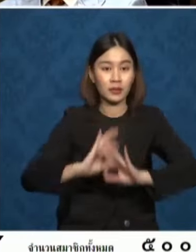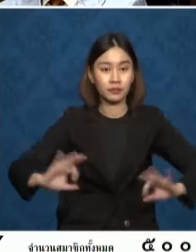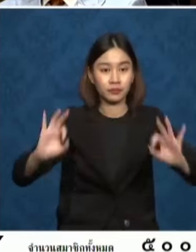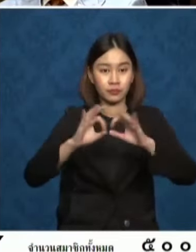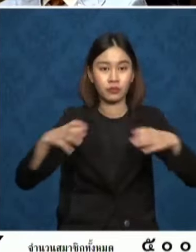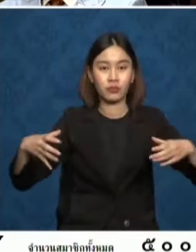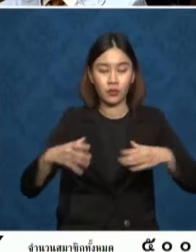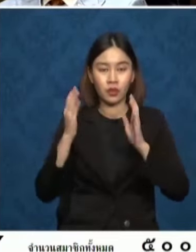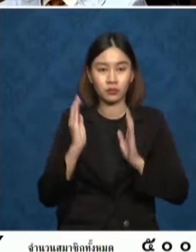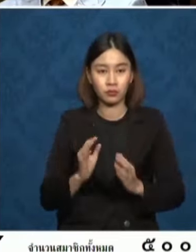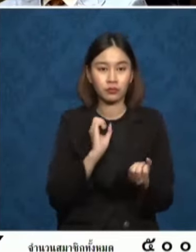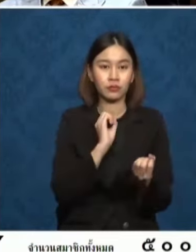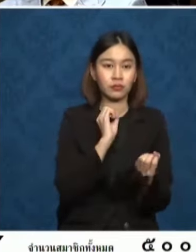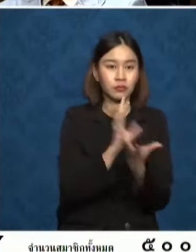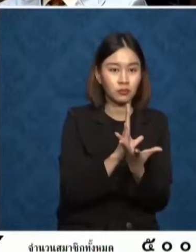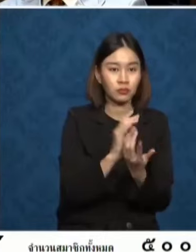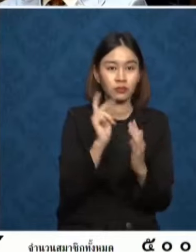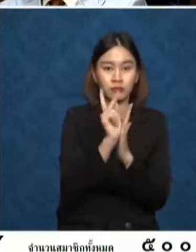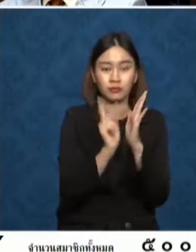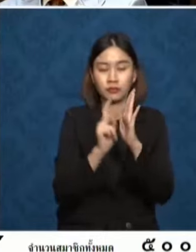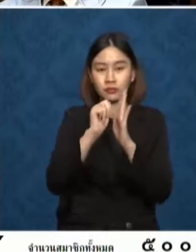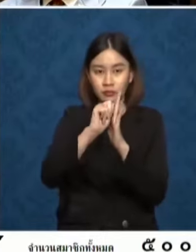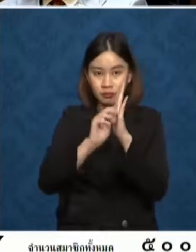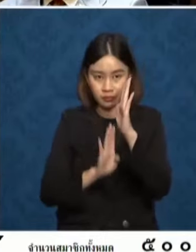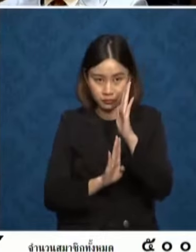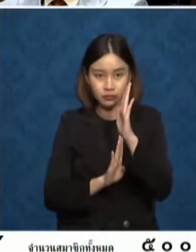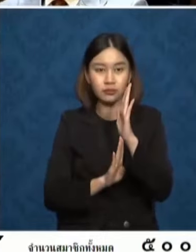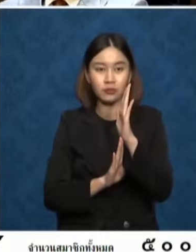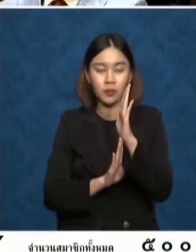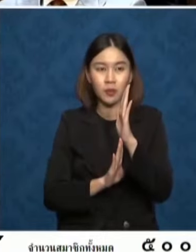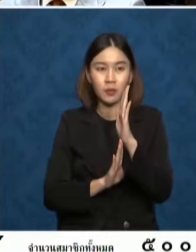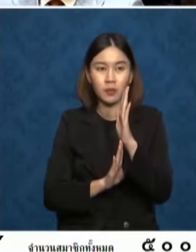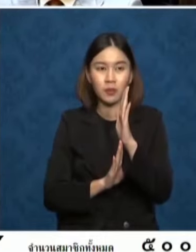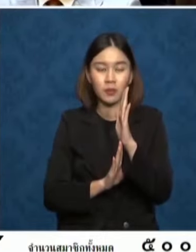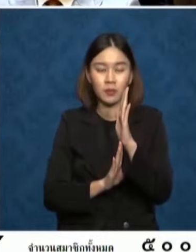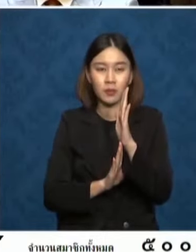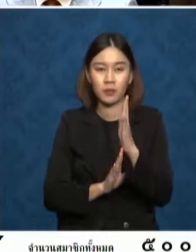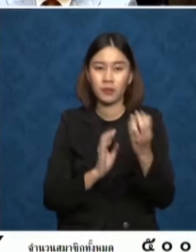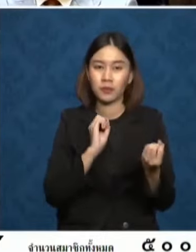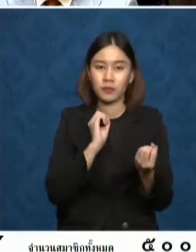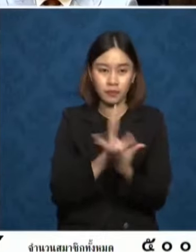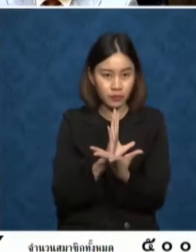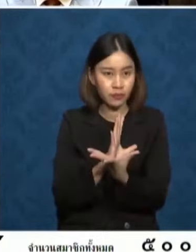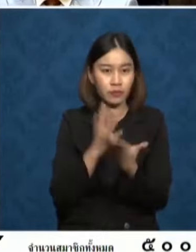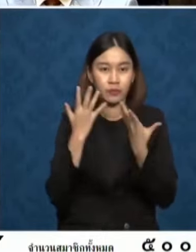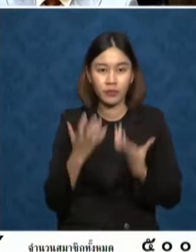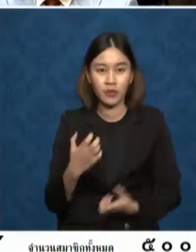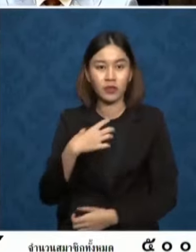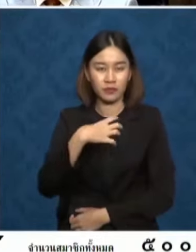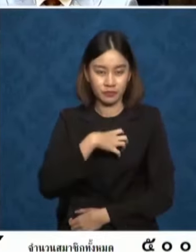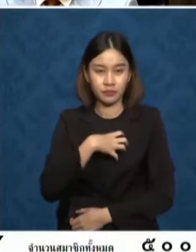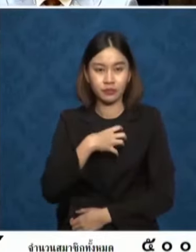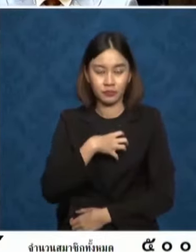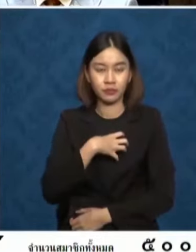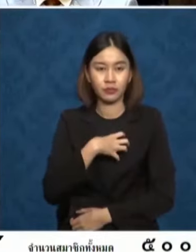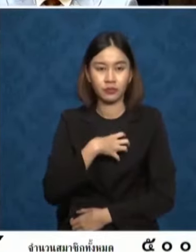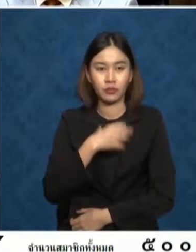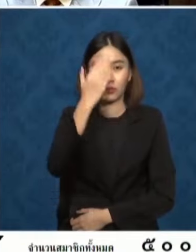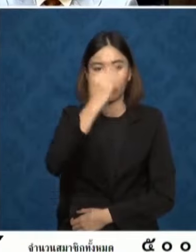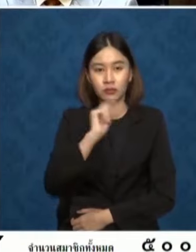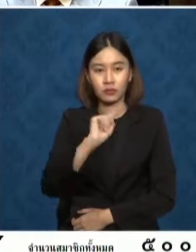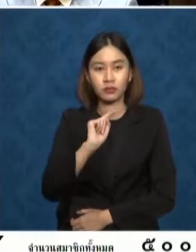คนที่ได้รับผลกระทบจากกฎหมายและนโยบายของรัฐอย่างอย่างรุนแรงมีความต้องต้องการเป็นอย่างมาก